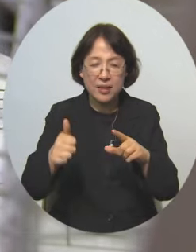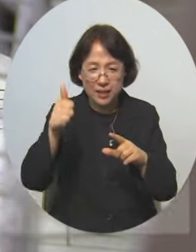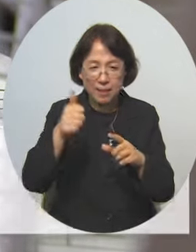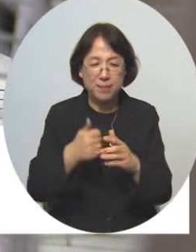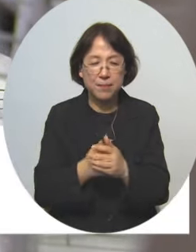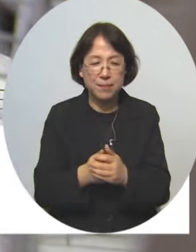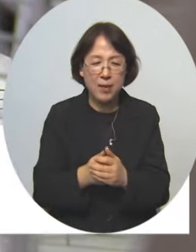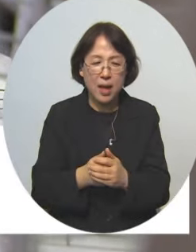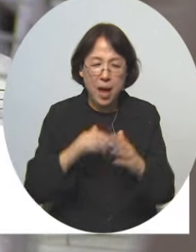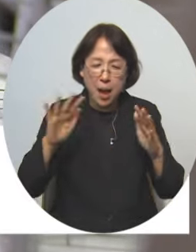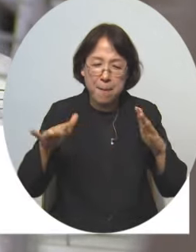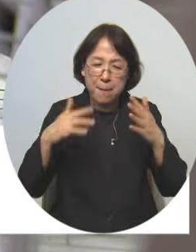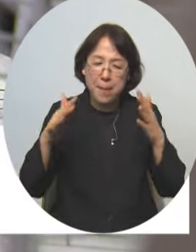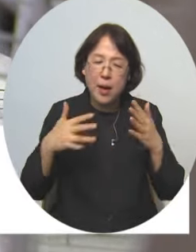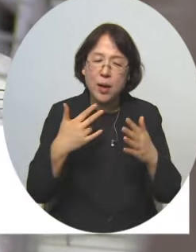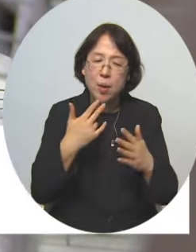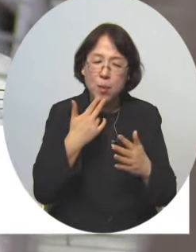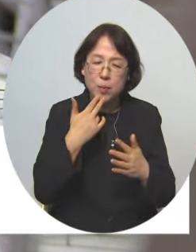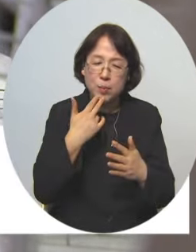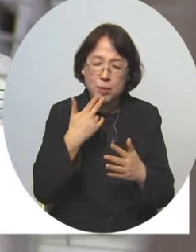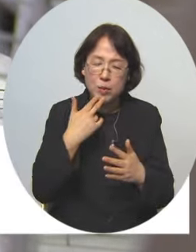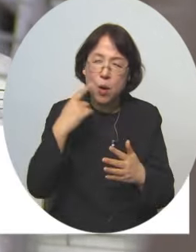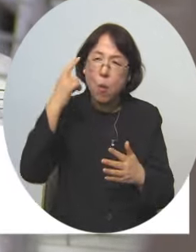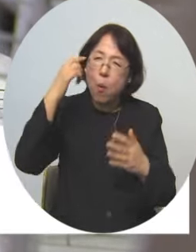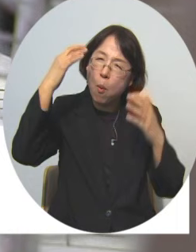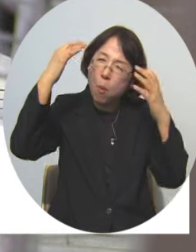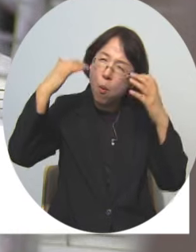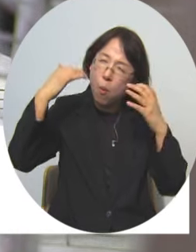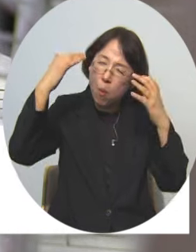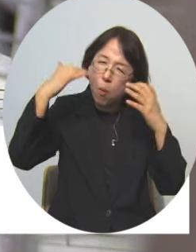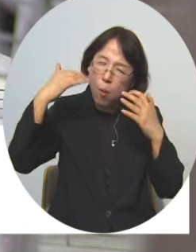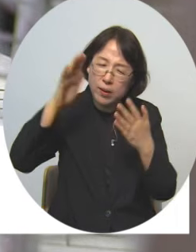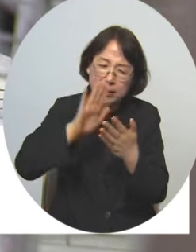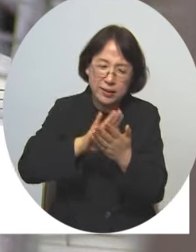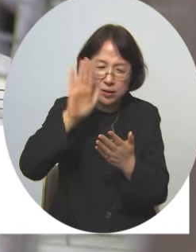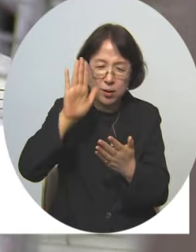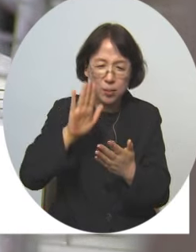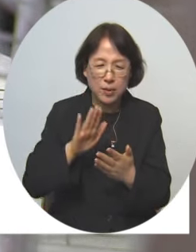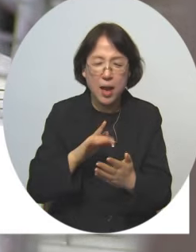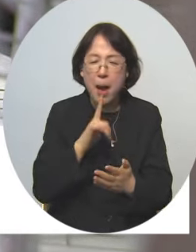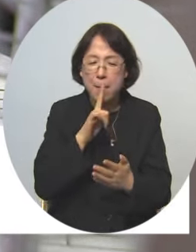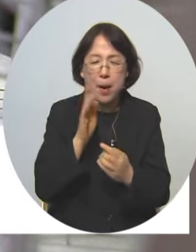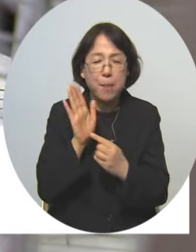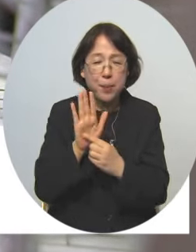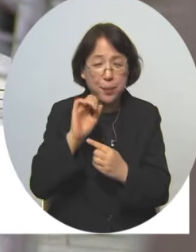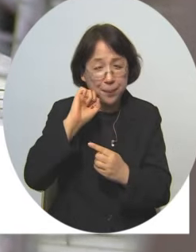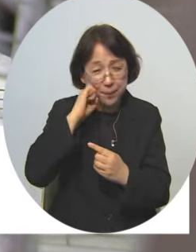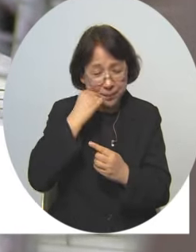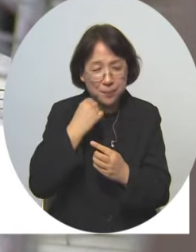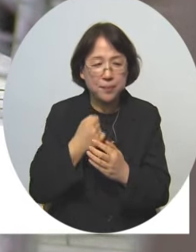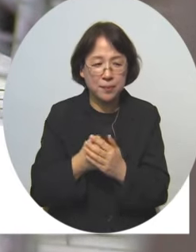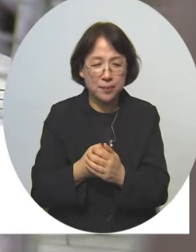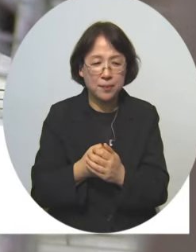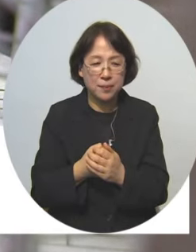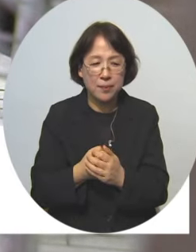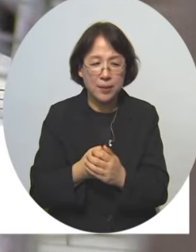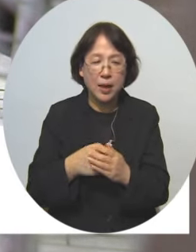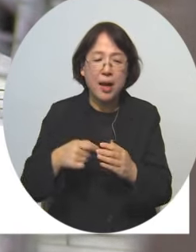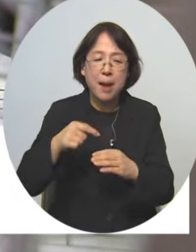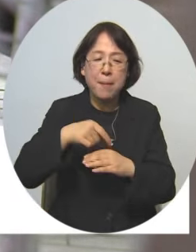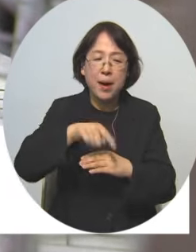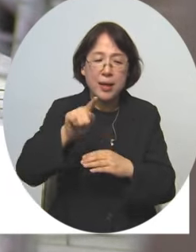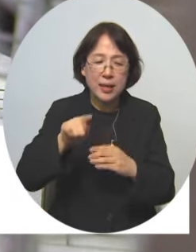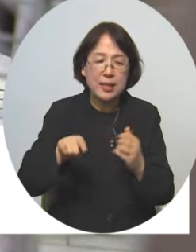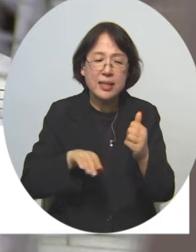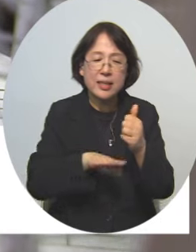좀 안 들어오지. 우에서 내리쬐지. 뭐 어떻게 말을 못해. 그러니까 저기 막 나가갖고 어디 그늘에